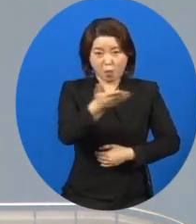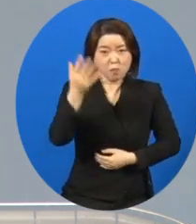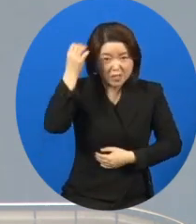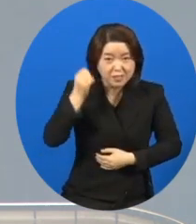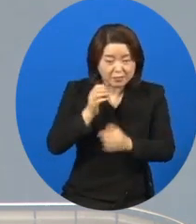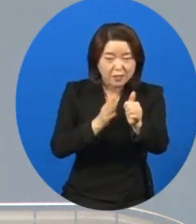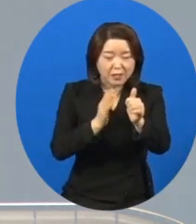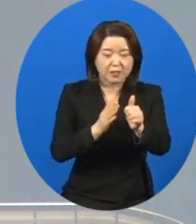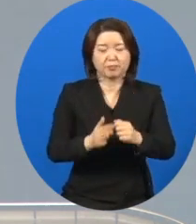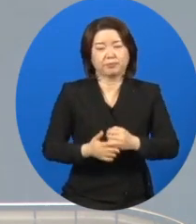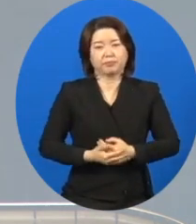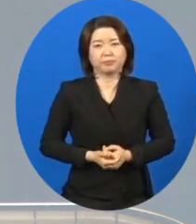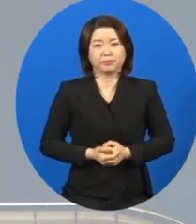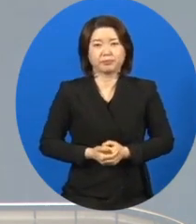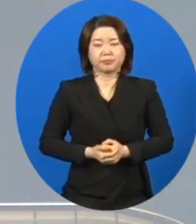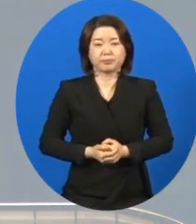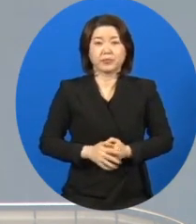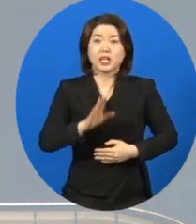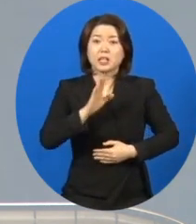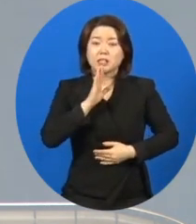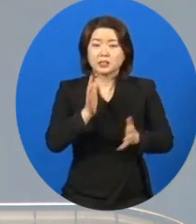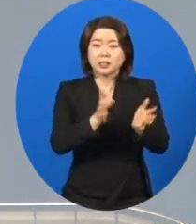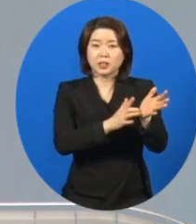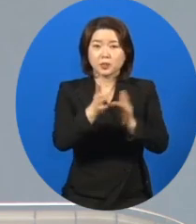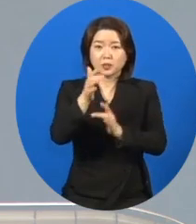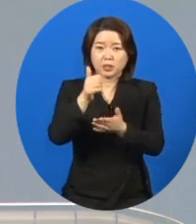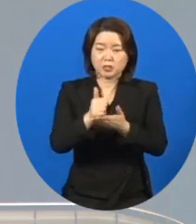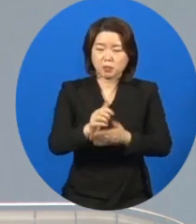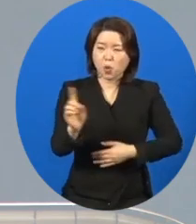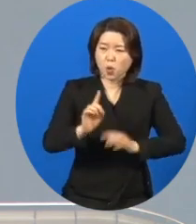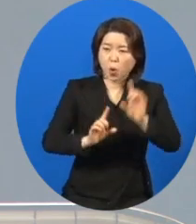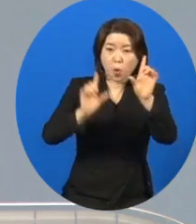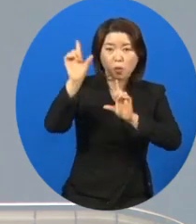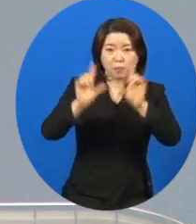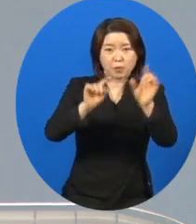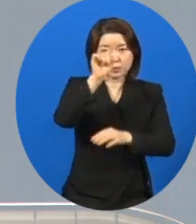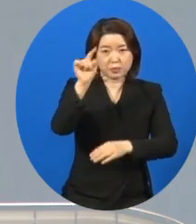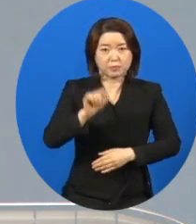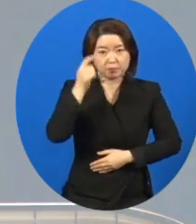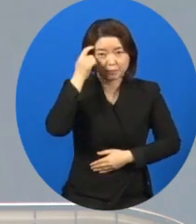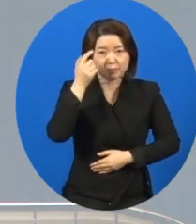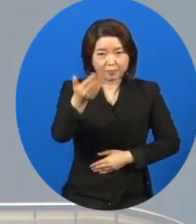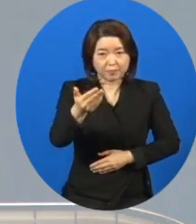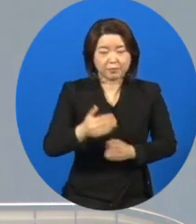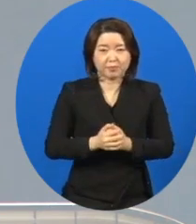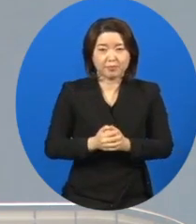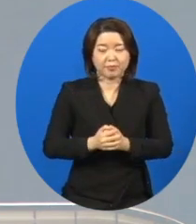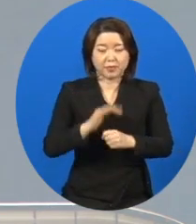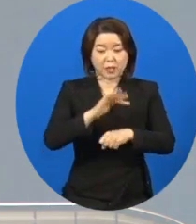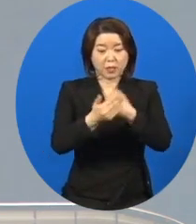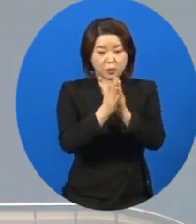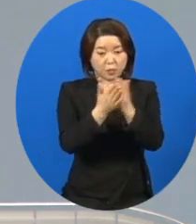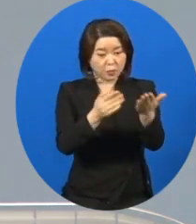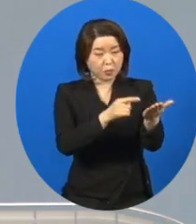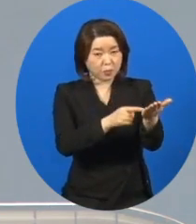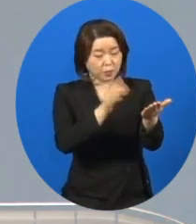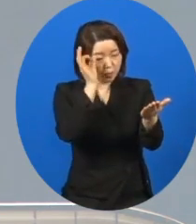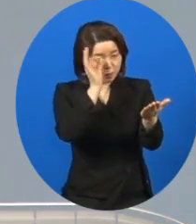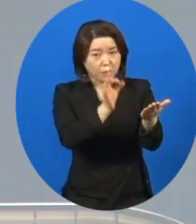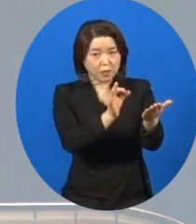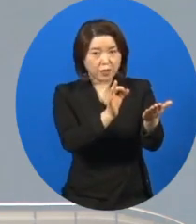합니다. 실제로 예수님은 어떤 모습이셨을까? 성경에 나오는 것에 근거해서